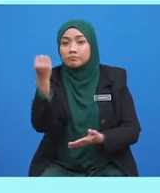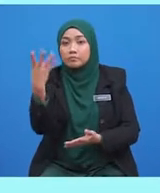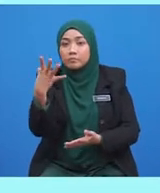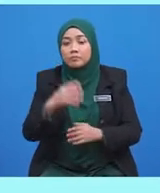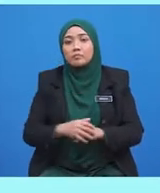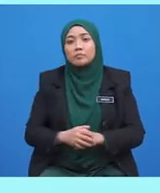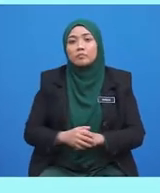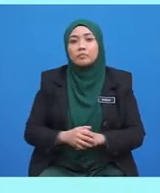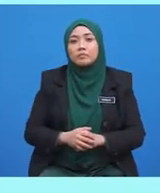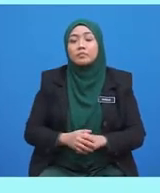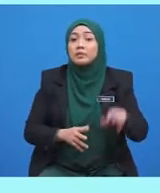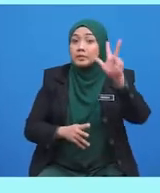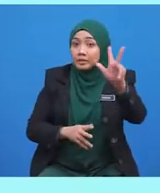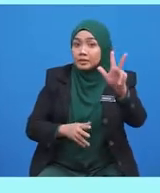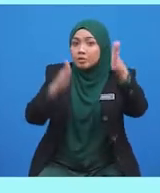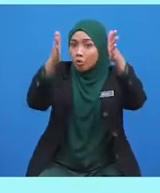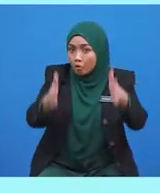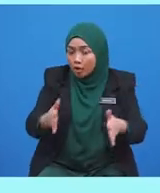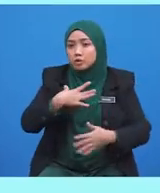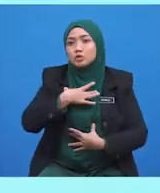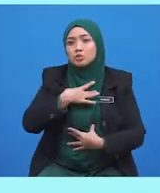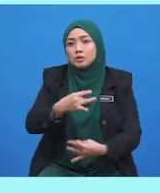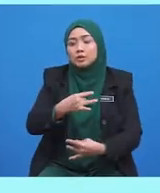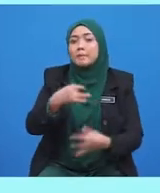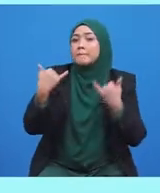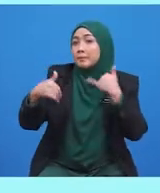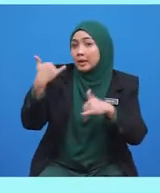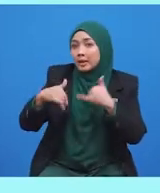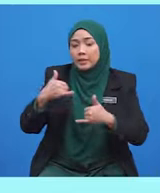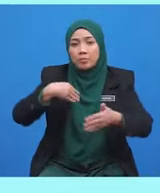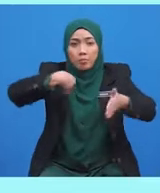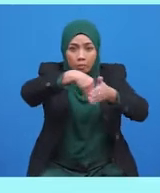Tahniah! Betul! Tiga orang suka bermain bola sepak.